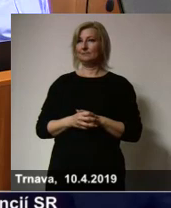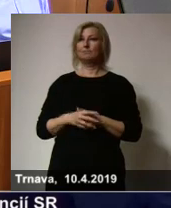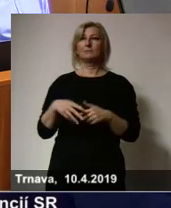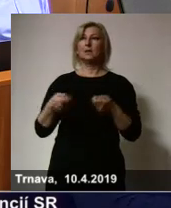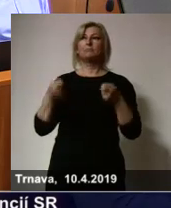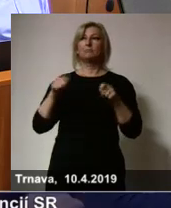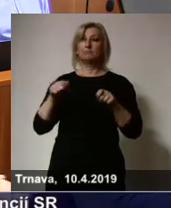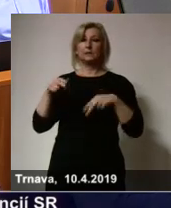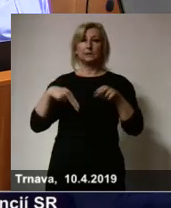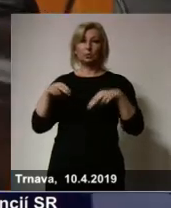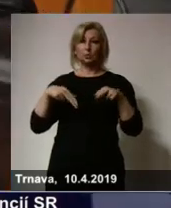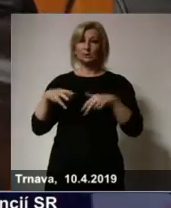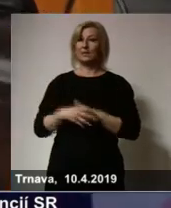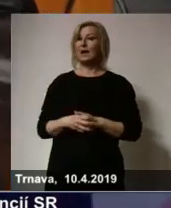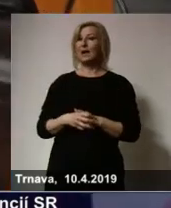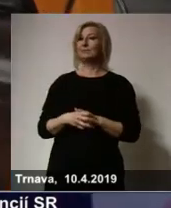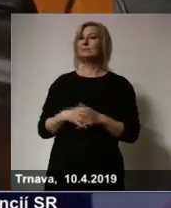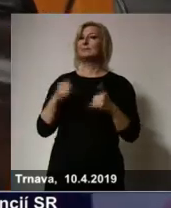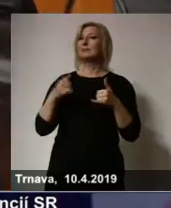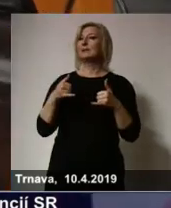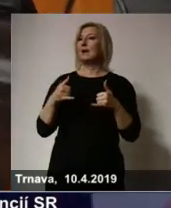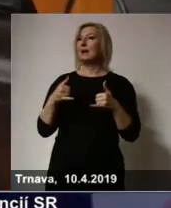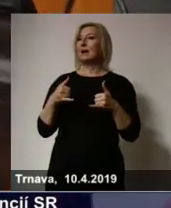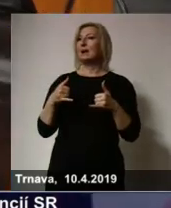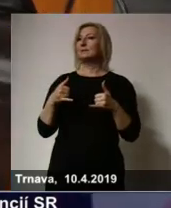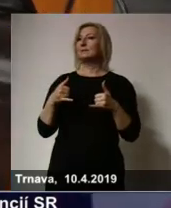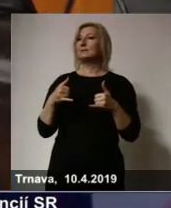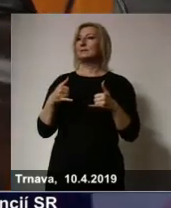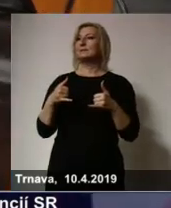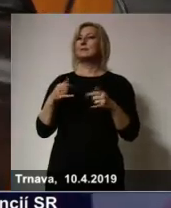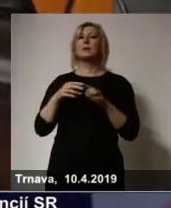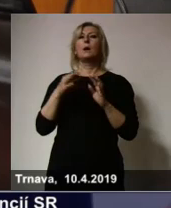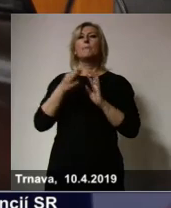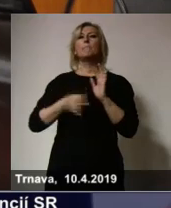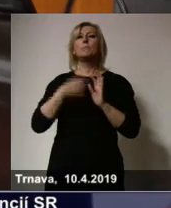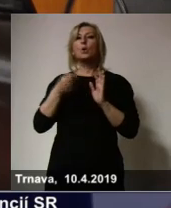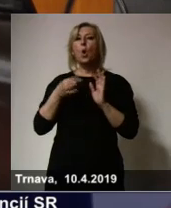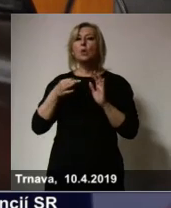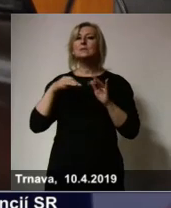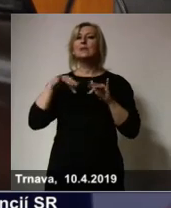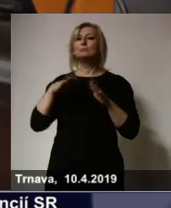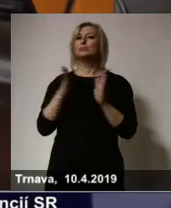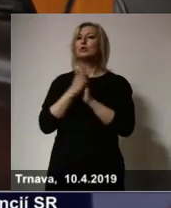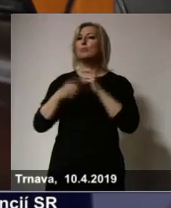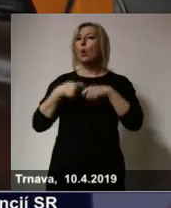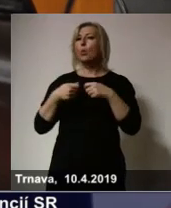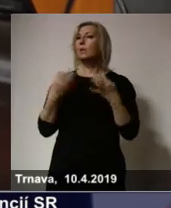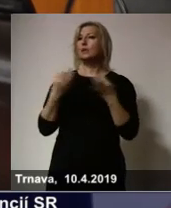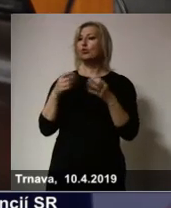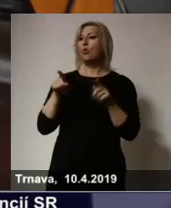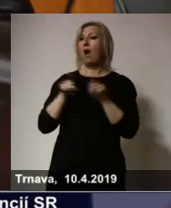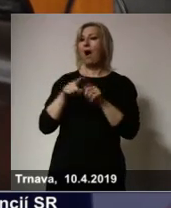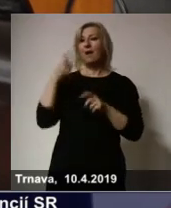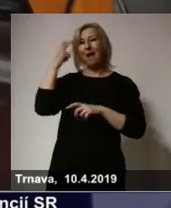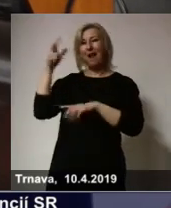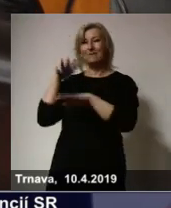Uzatváram rozprávu a dovolím si dať k tomuto bodu, keďže do procesu je zainteresovaný aj útvar hlavnej kontrolorky, o